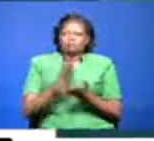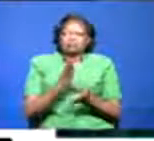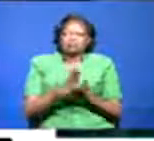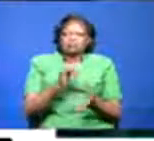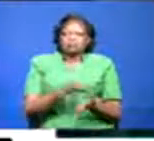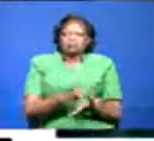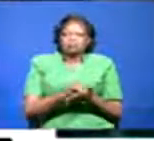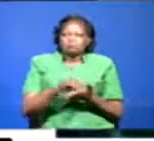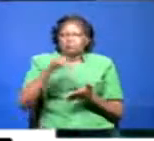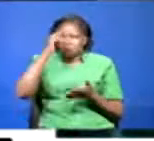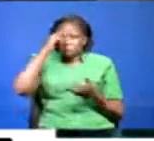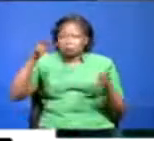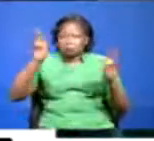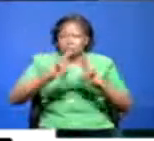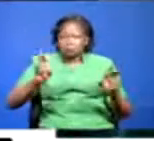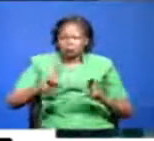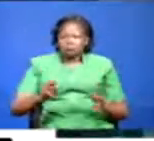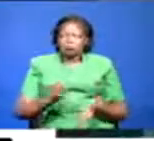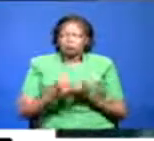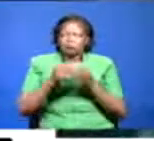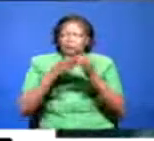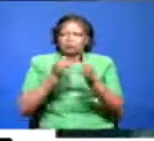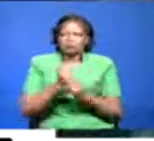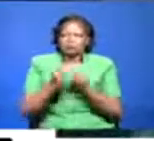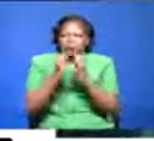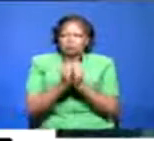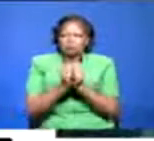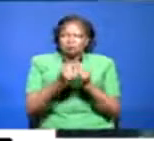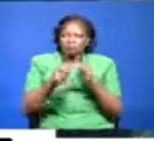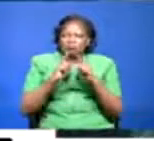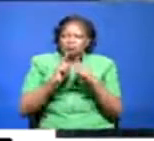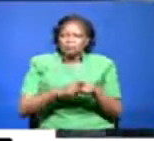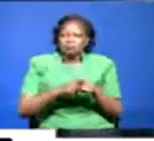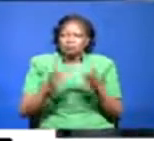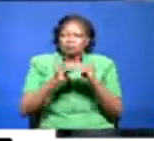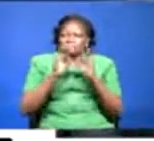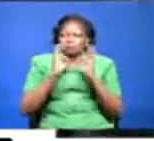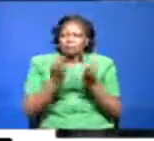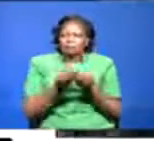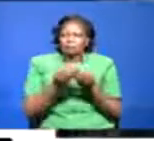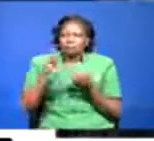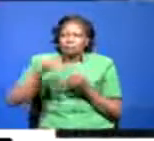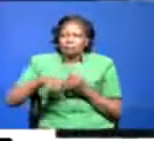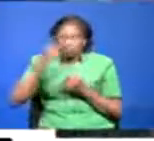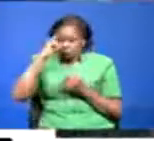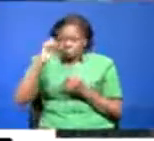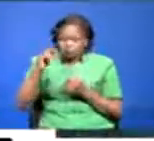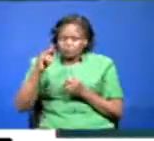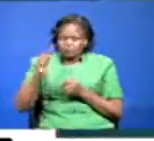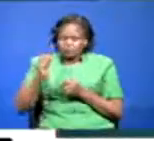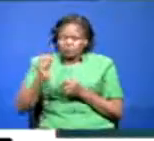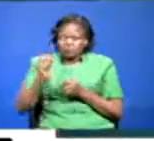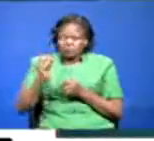kwa serikali kuwaleta viongozi pamoja. Gachagua alikuwa akiongea alipoungana na familia ya mbunge wa Chuka Igamba Ng'ombe